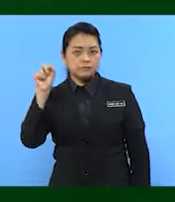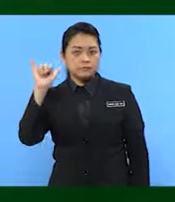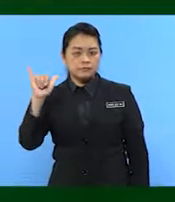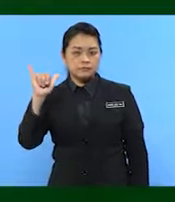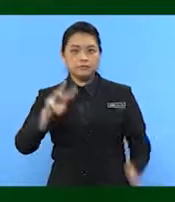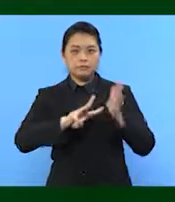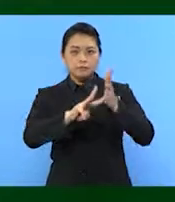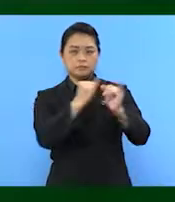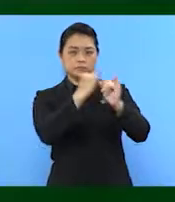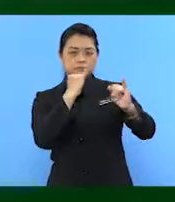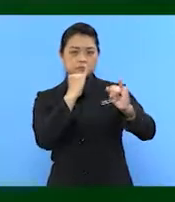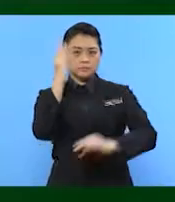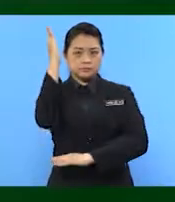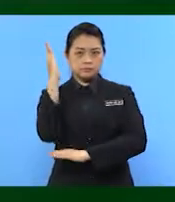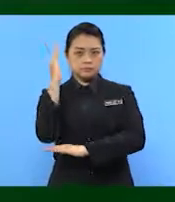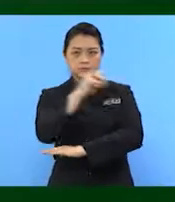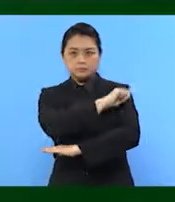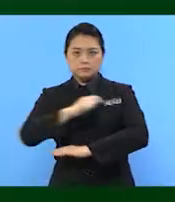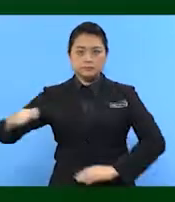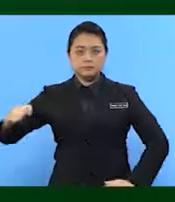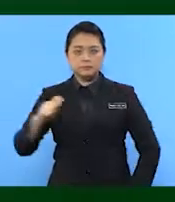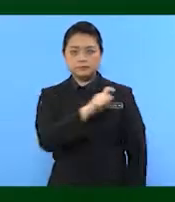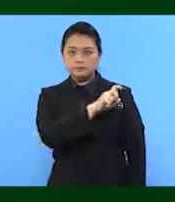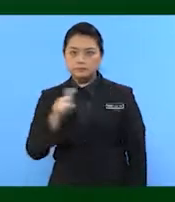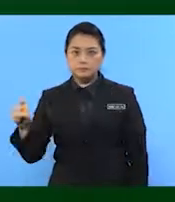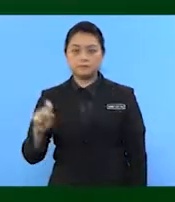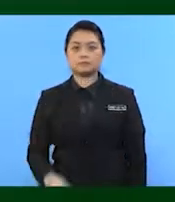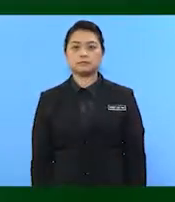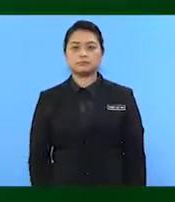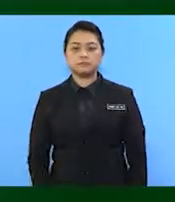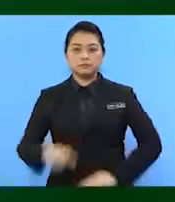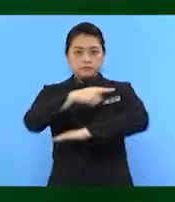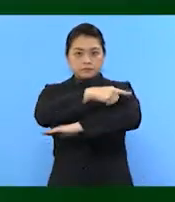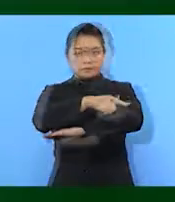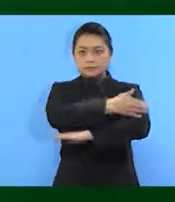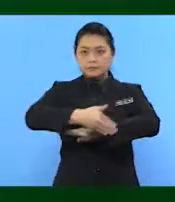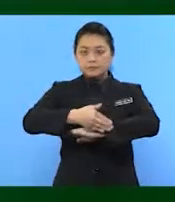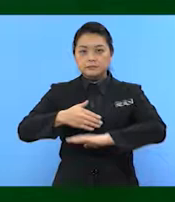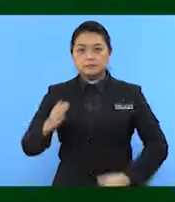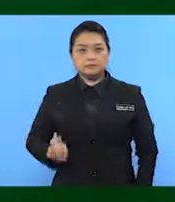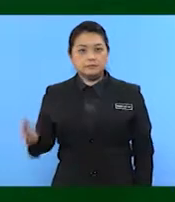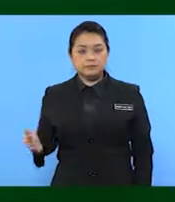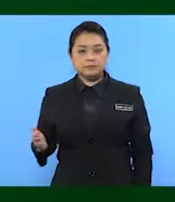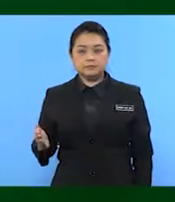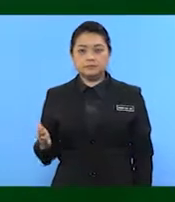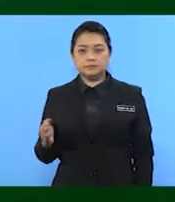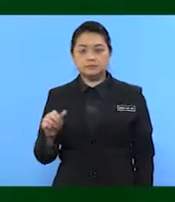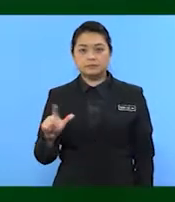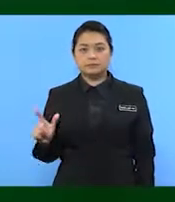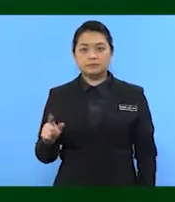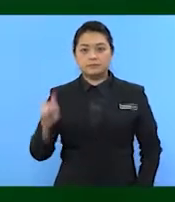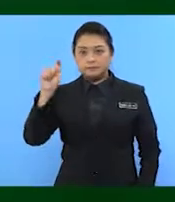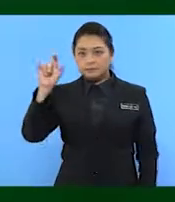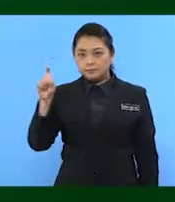jarak mencangcang pada paksi X. Panjang sisi bersebelahan ialah koordinat X yang